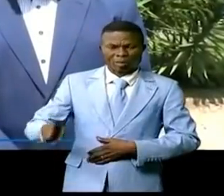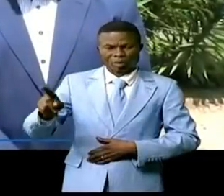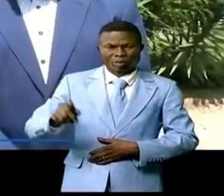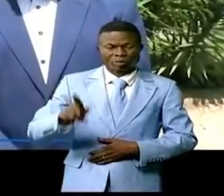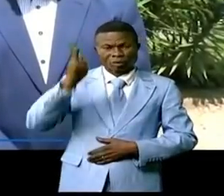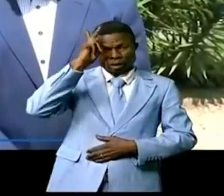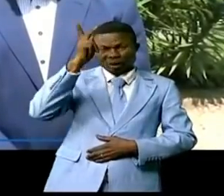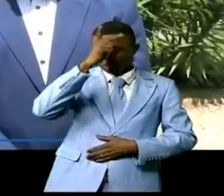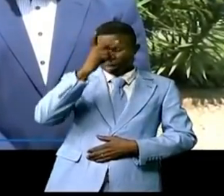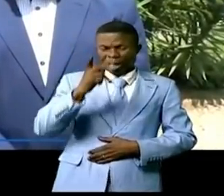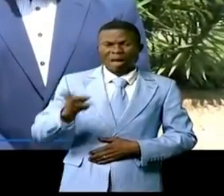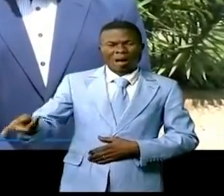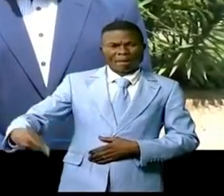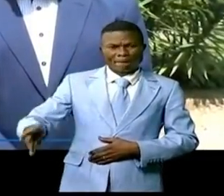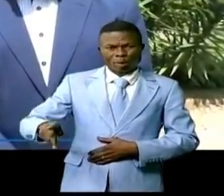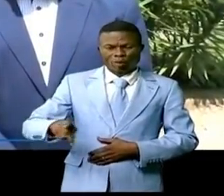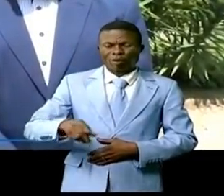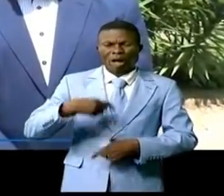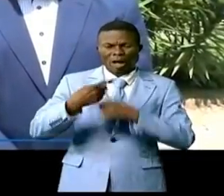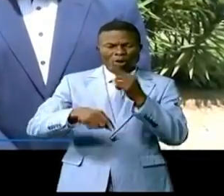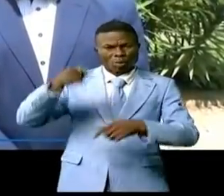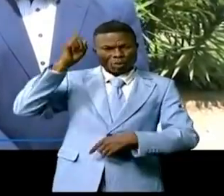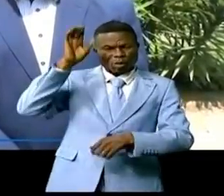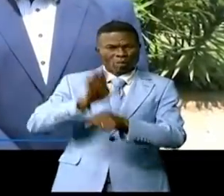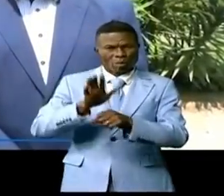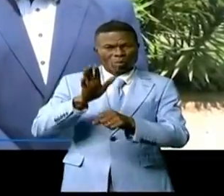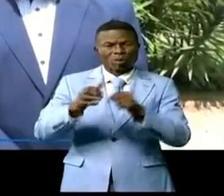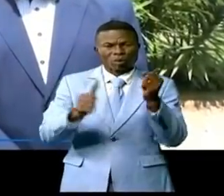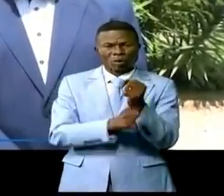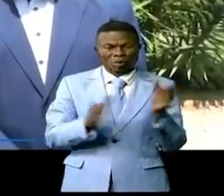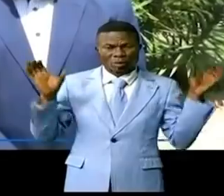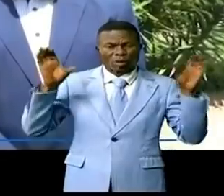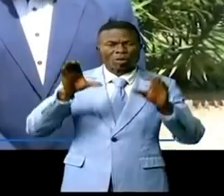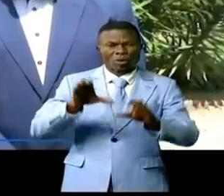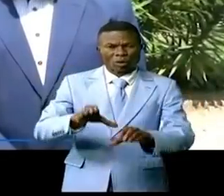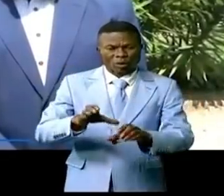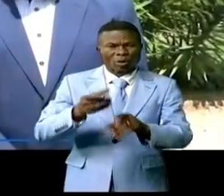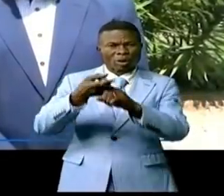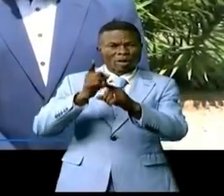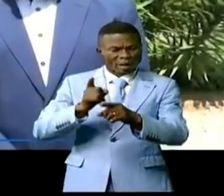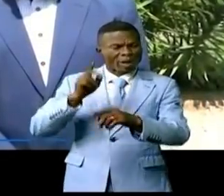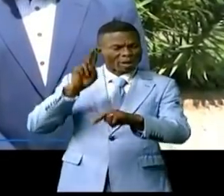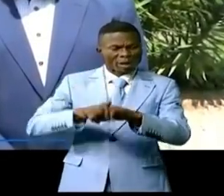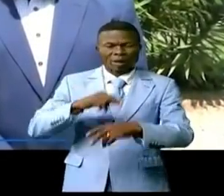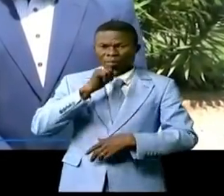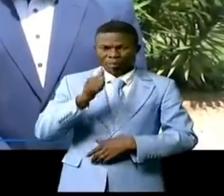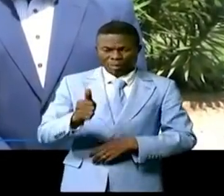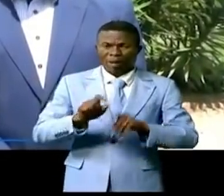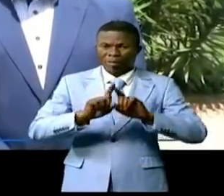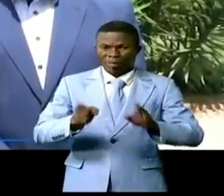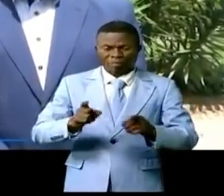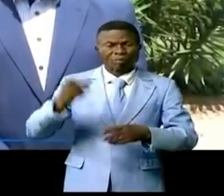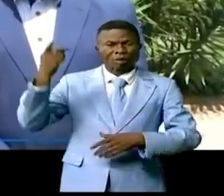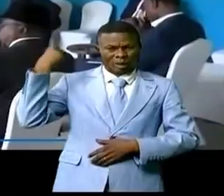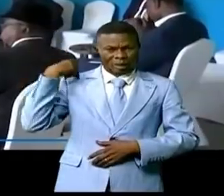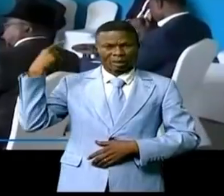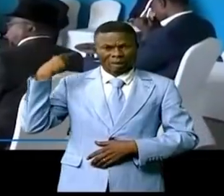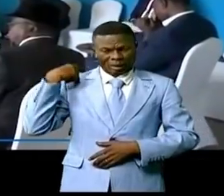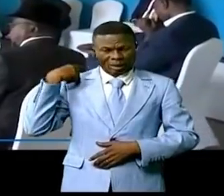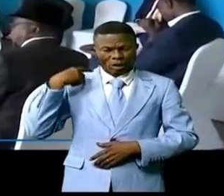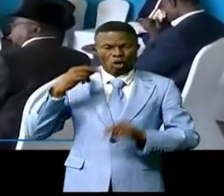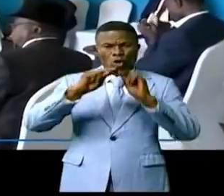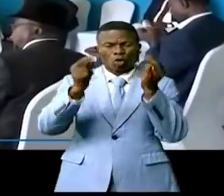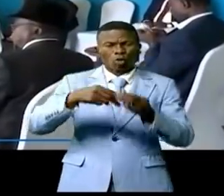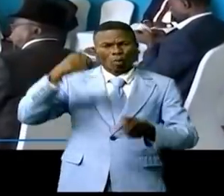c'est une province qui a d'attrait. Il y a beaucoup de gens qui peuvent venir ici, qui ne sont pas originaires d'ici. Mais alors, ce sont les députés, nous les partis